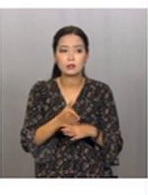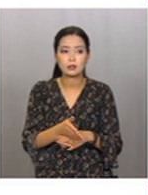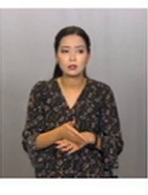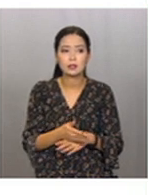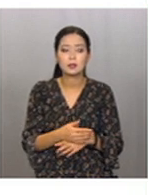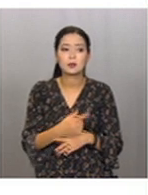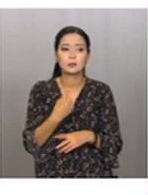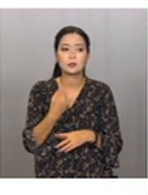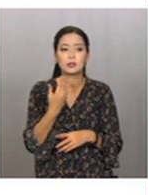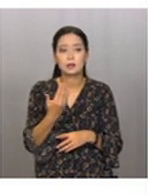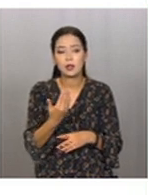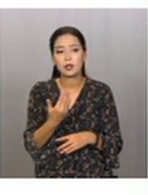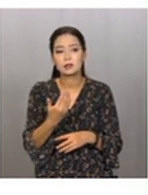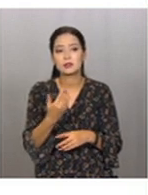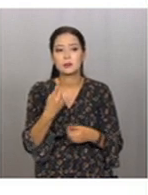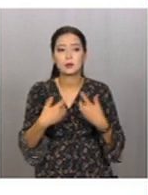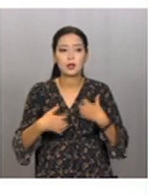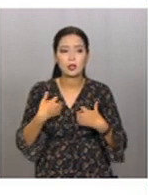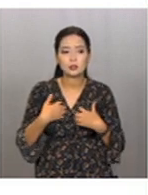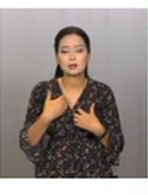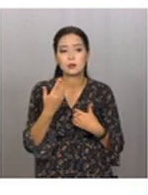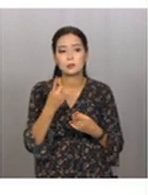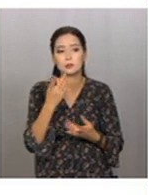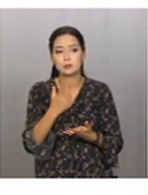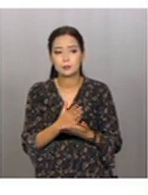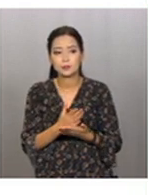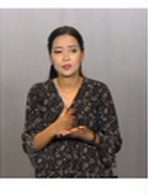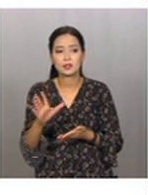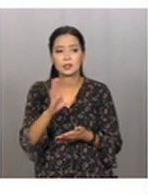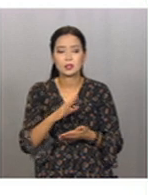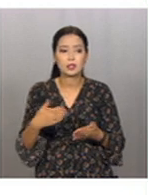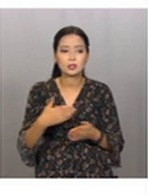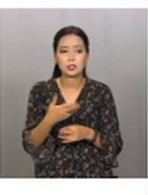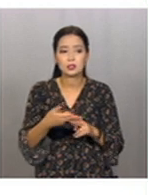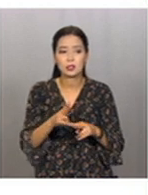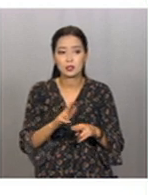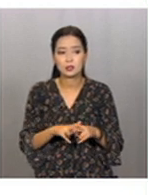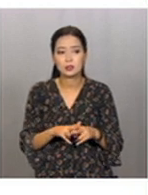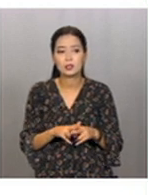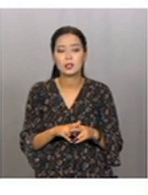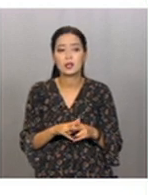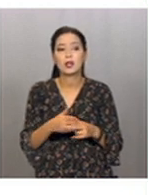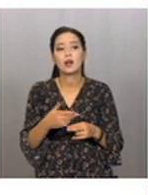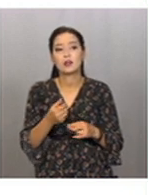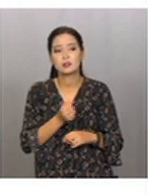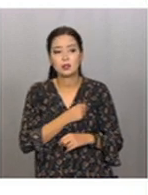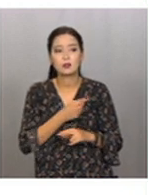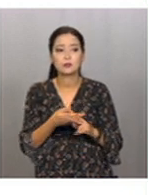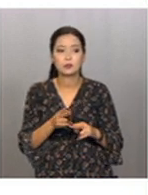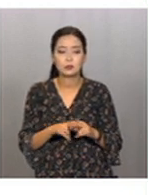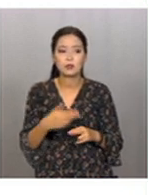асқанға бір тосқан барақ» деген, «Талайдың қисық деушем құрған тезін, Шіркін-ай, мұндай жүріп